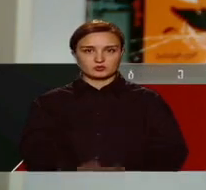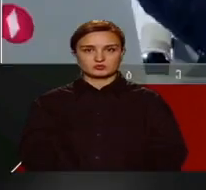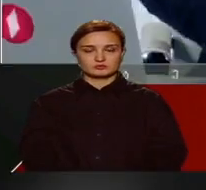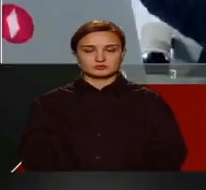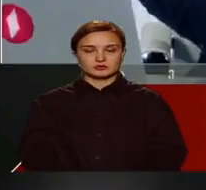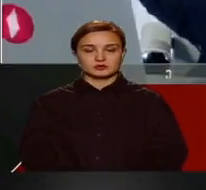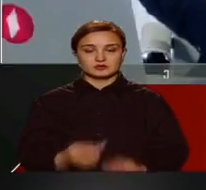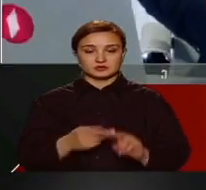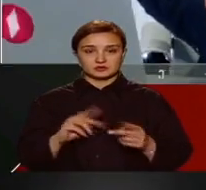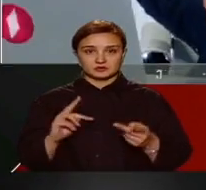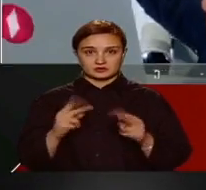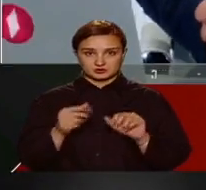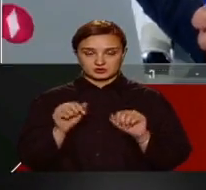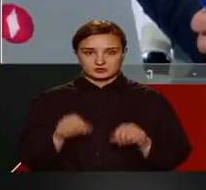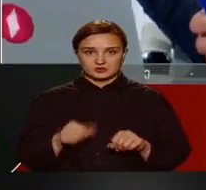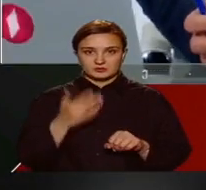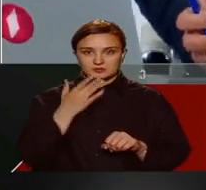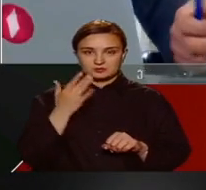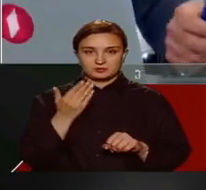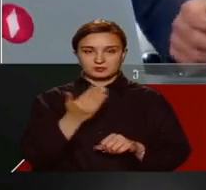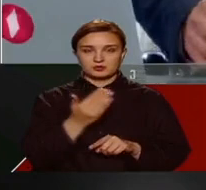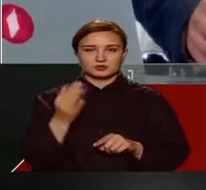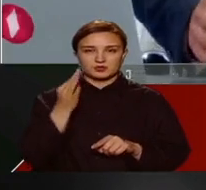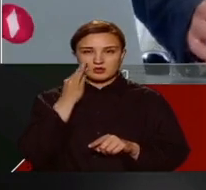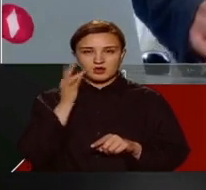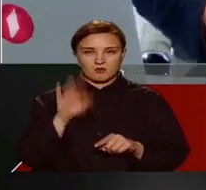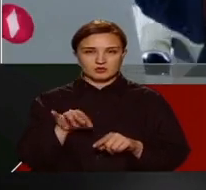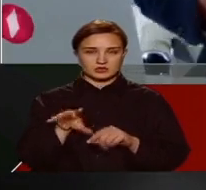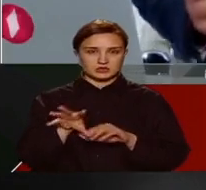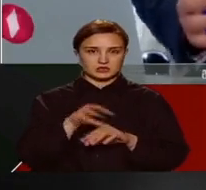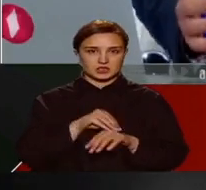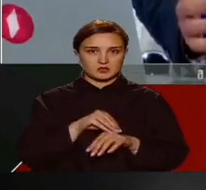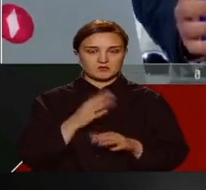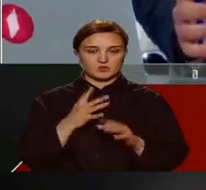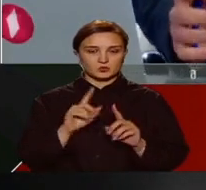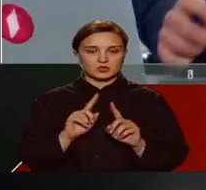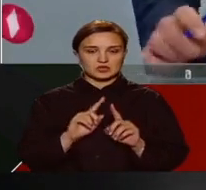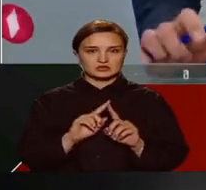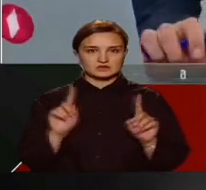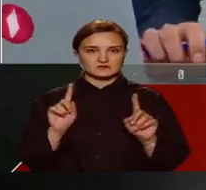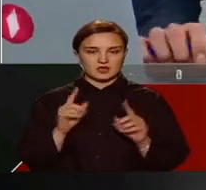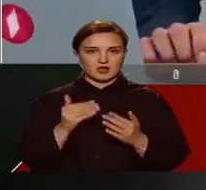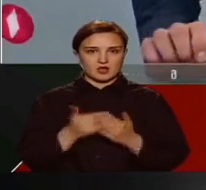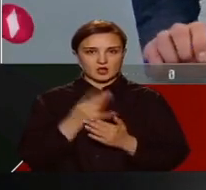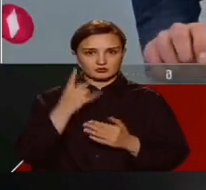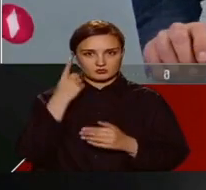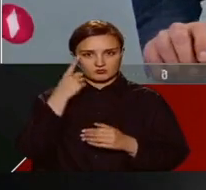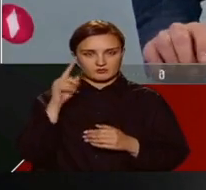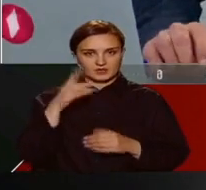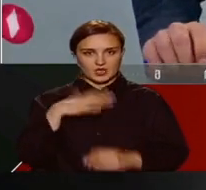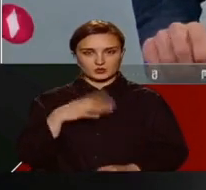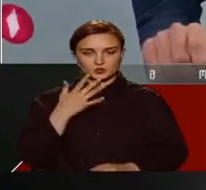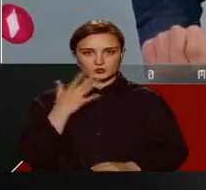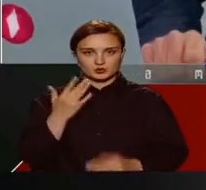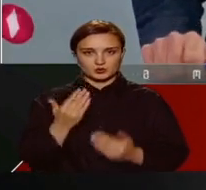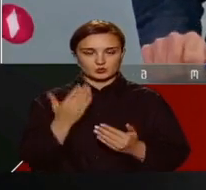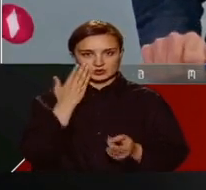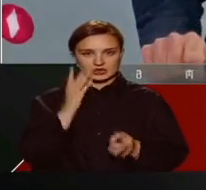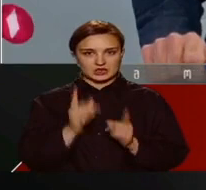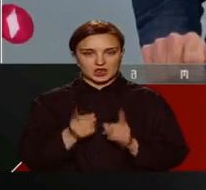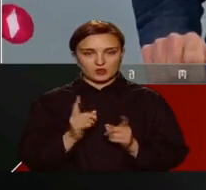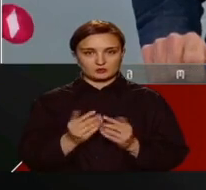Ეს სულება შეიძლება რომელიმე ქვეყნის პოლიტიკური გამოცდილებიდან გადმოვიღოთ თუ უნიკალური რაღაც ახალი არის მოსაფიქრებელი ქართული პოლიტიკური